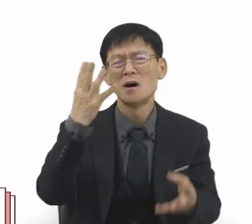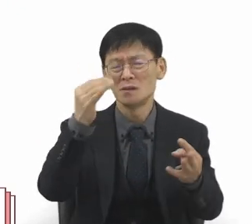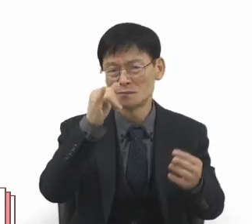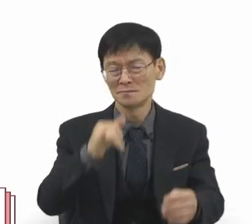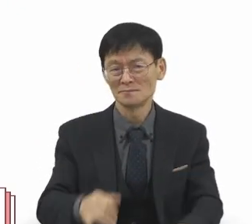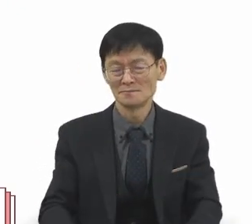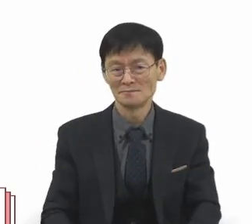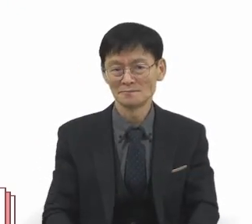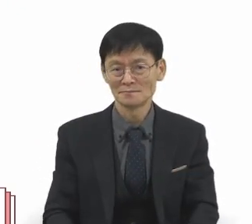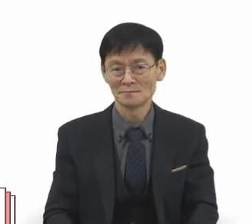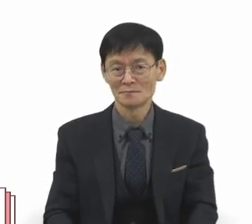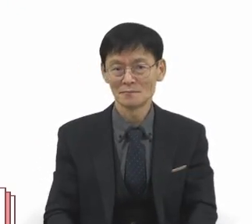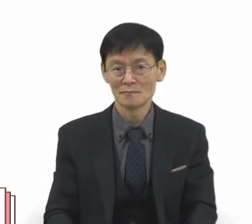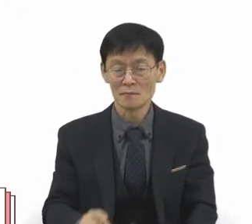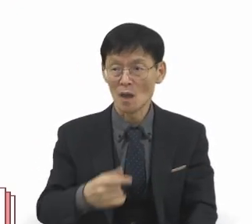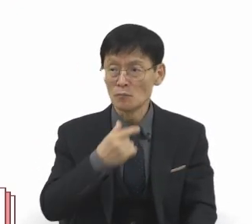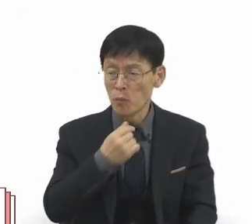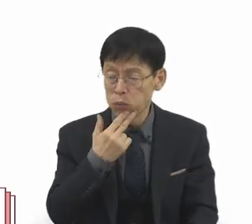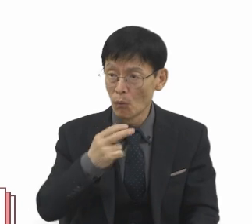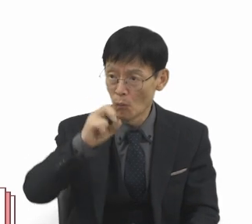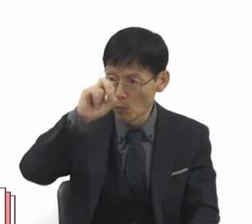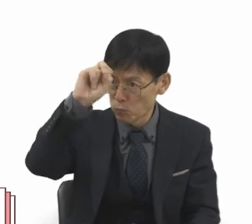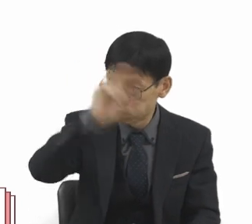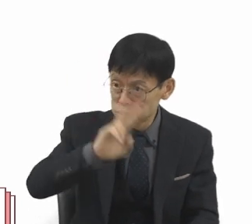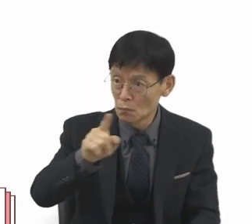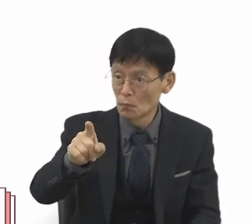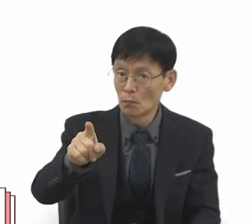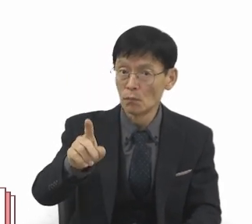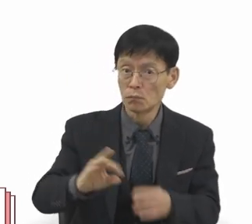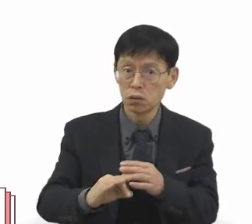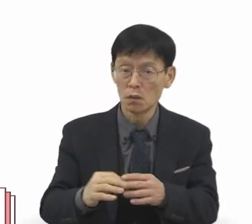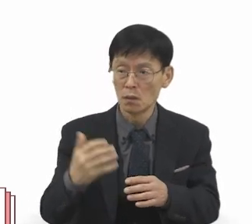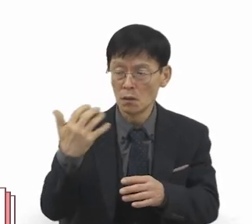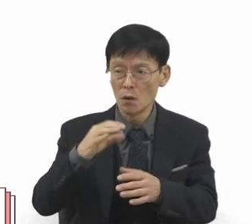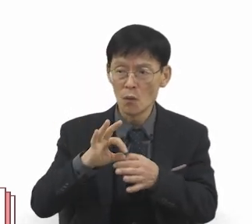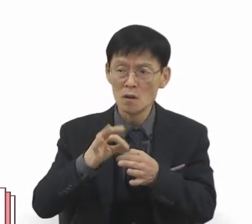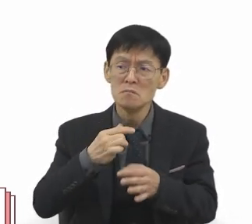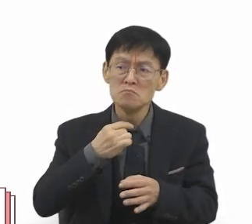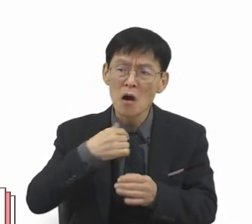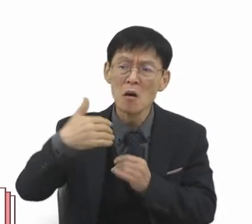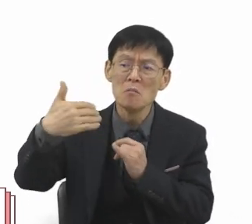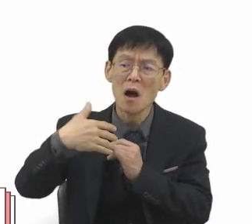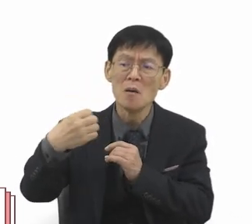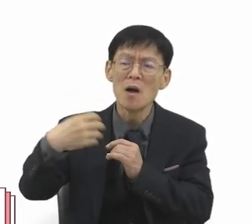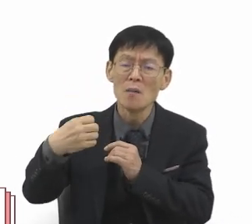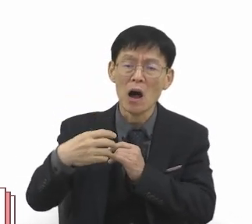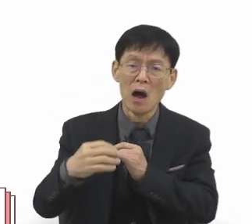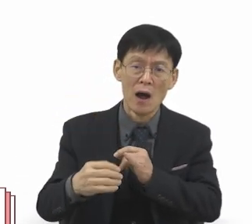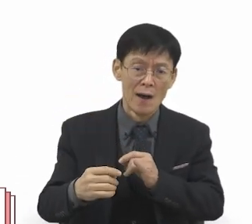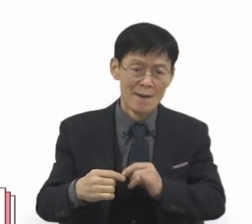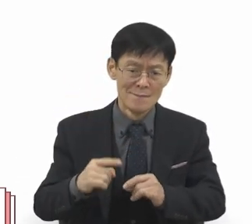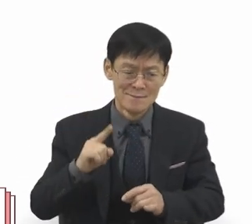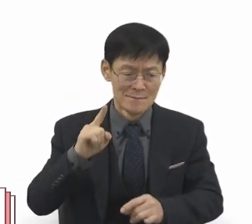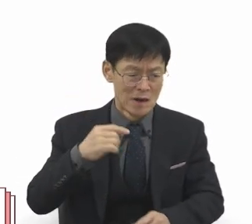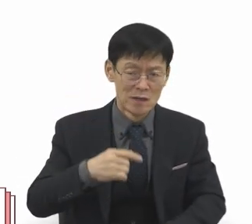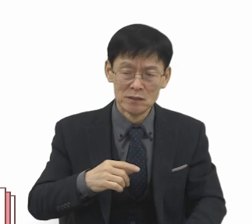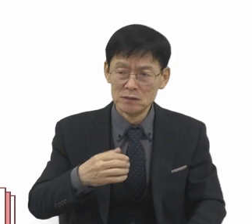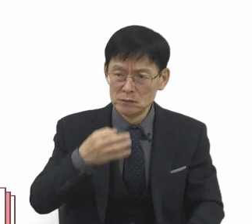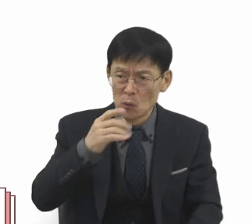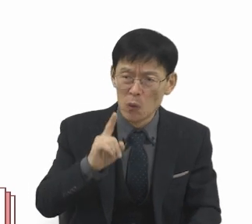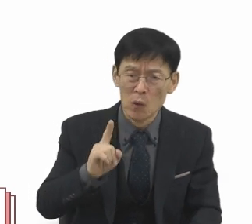때가 있습니다. 그리고 내가 원하지 않는데 성관계 등 성적인 요구를 하면 무척